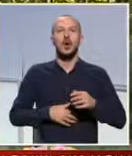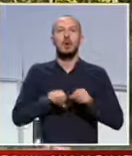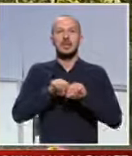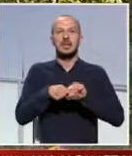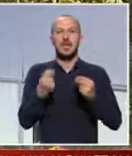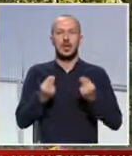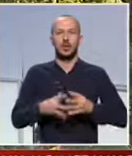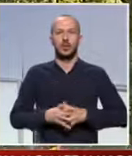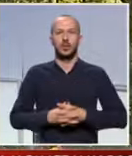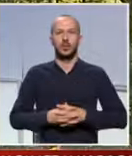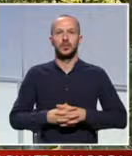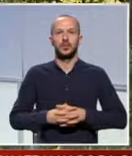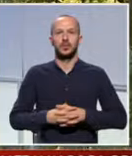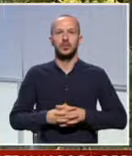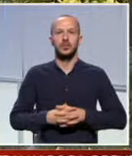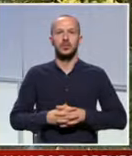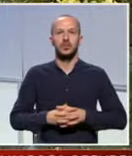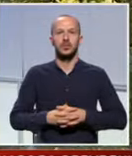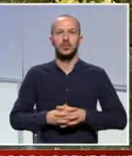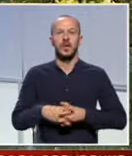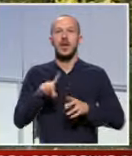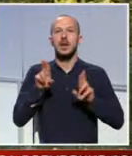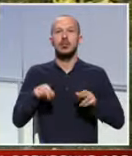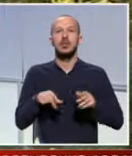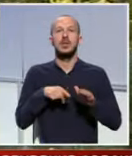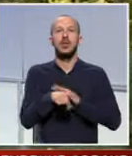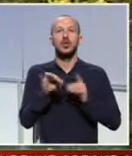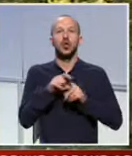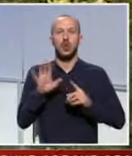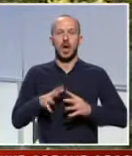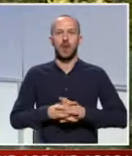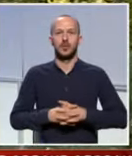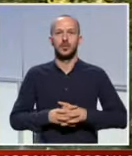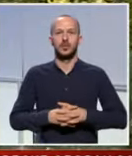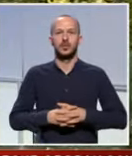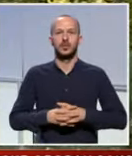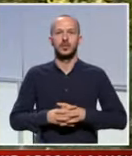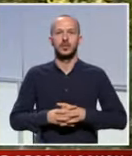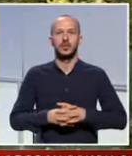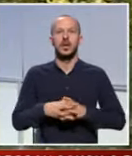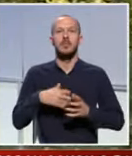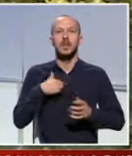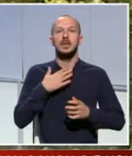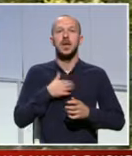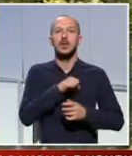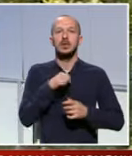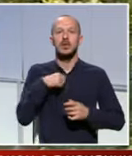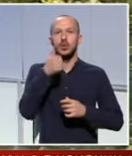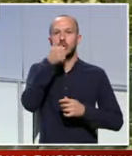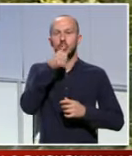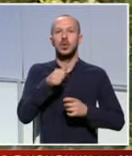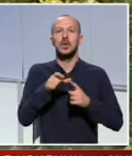nešto, šta radi, ne može se poveći od toga. Meni je drago samo što se ovako i